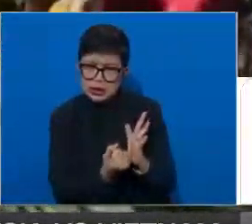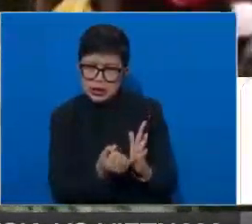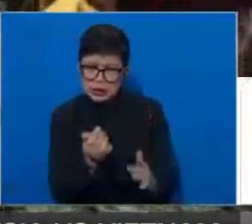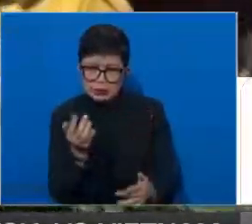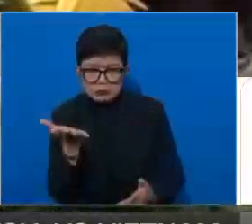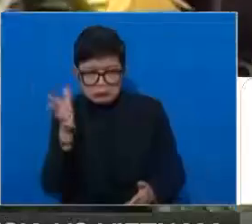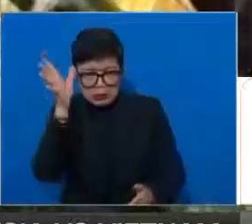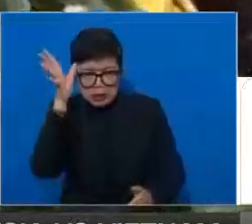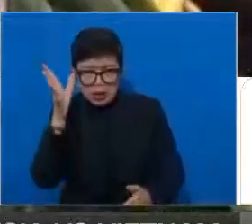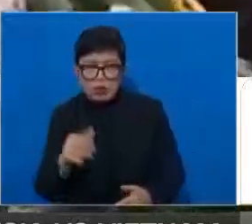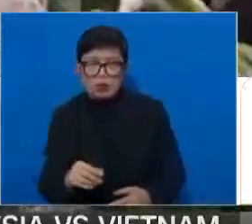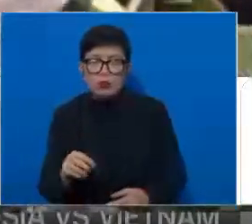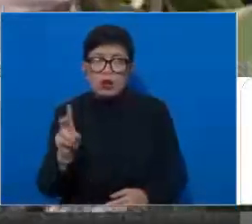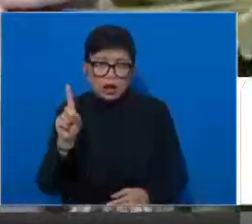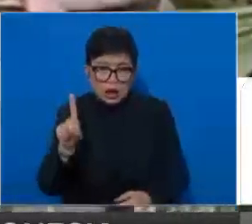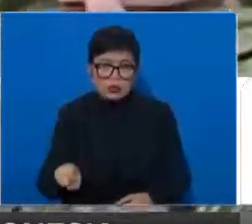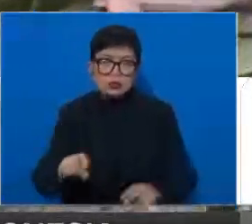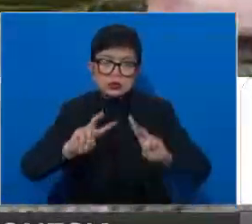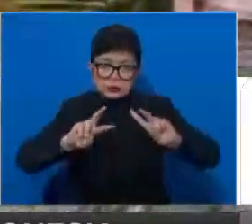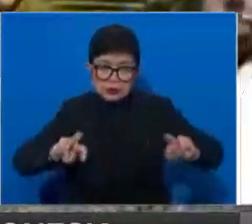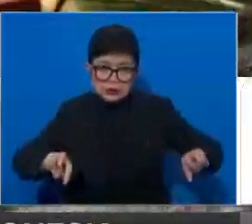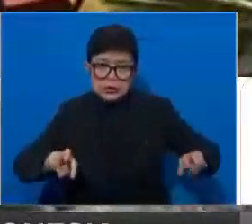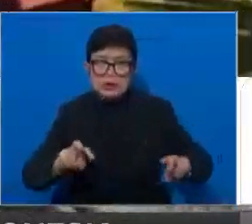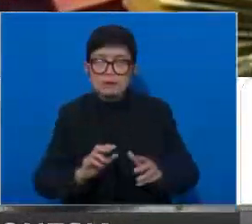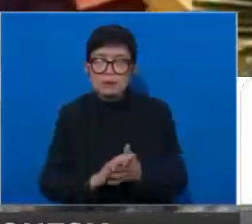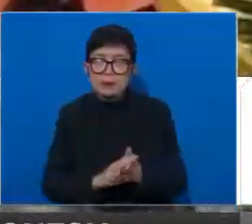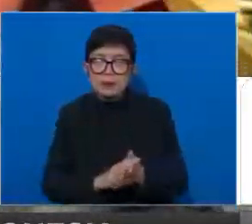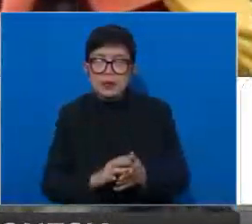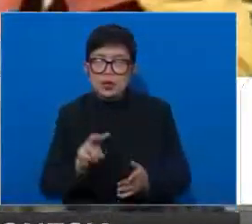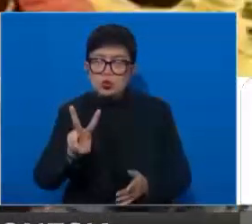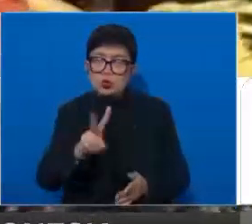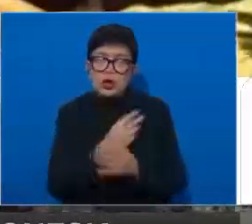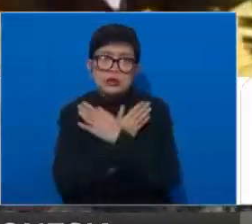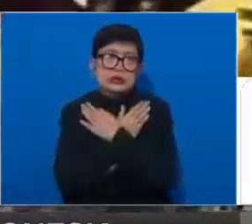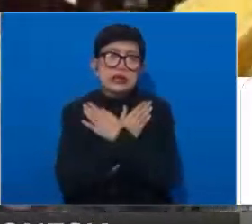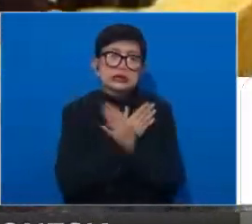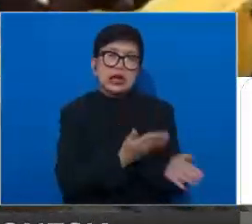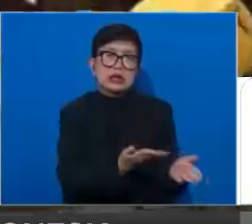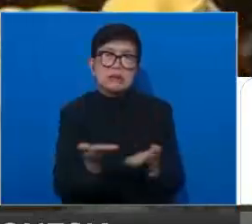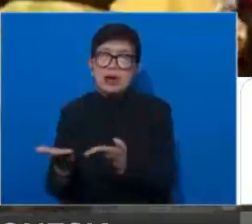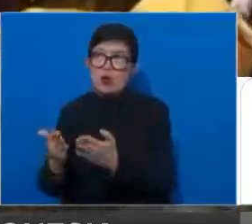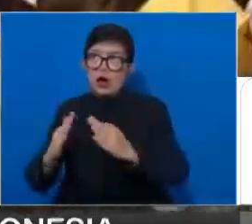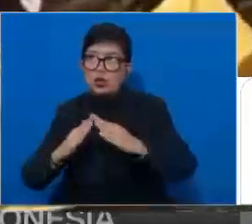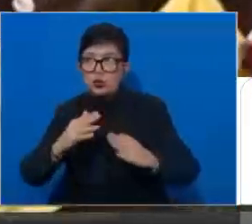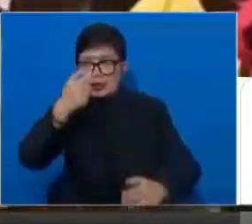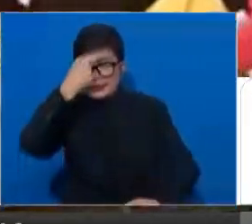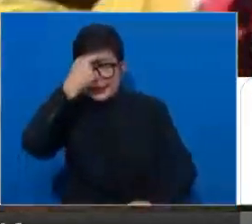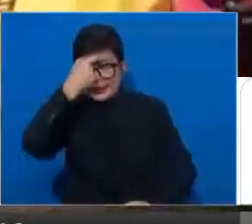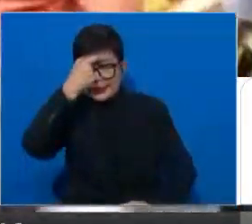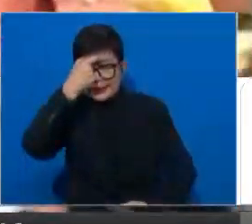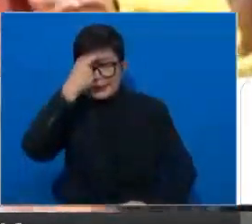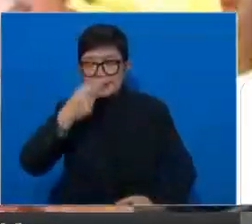tim DVI Polda Sumbar. Kedua jenazah dibawa ke Rumah Sakit Umum Daerah Muhammad Zain Painan untuk proses